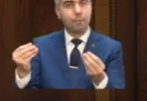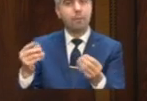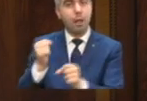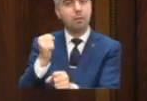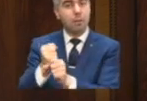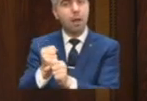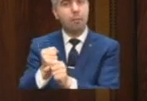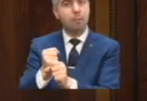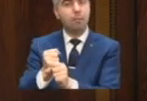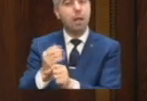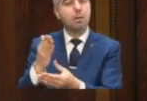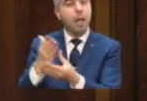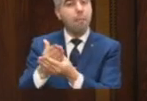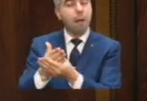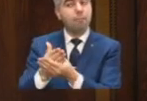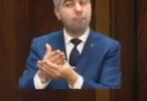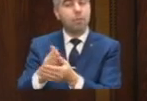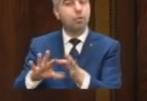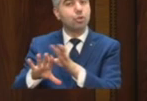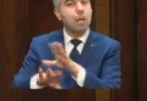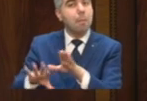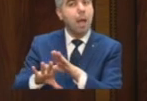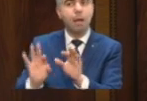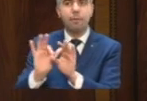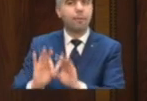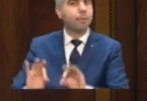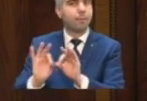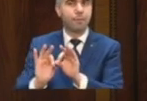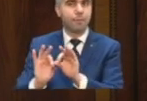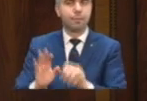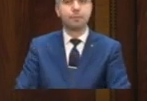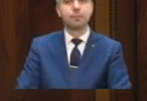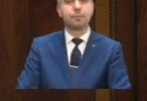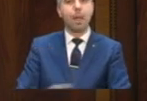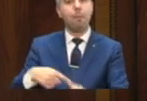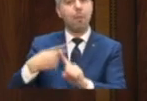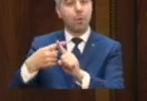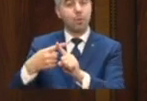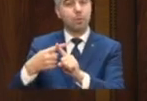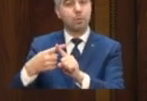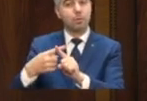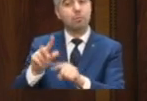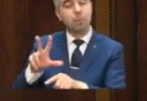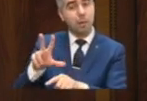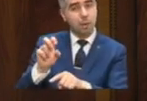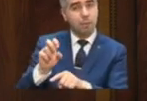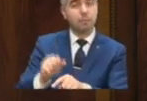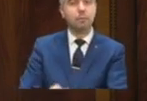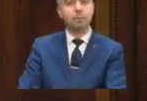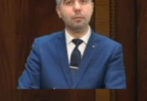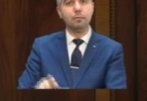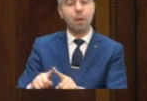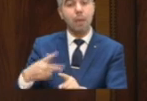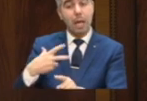هذا القطاع لأسباب غير اجتماعية بتاتا. هذا إضافة إلى أننا اكتشفنا بأن هذا القطاع هذا اللي